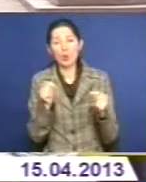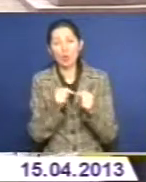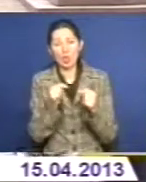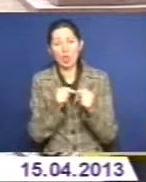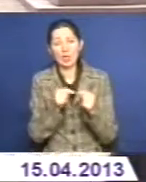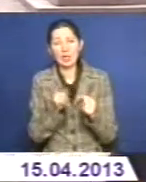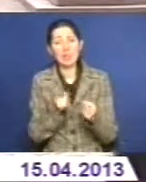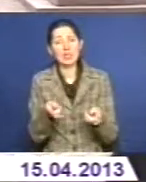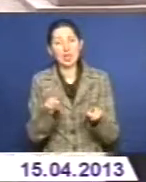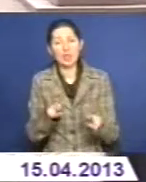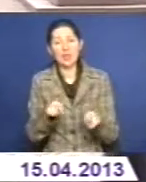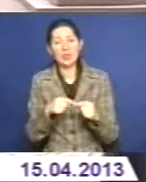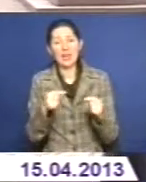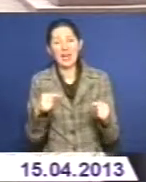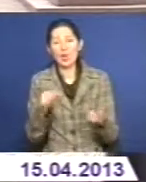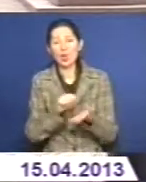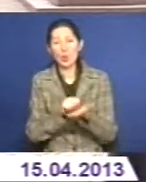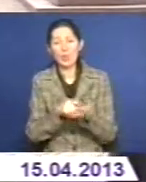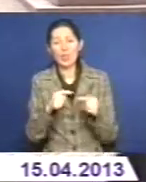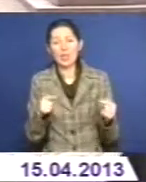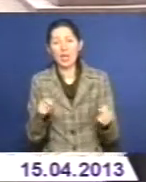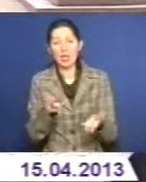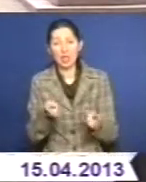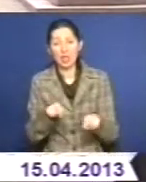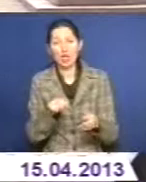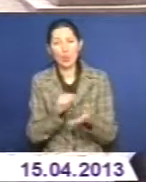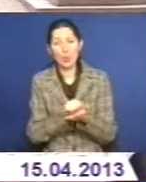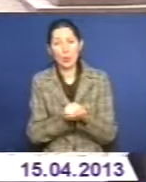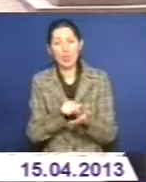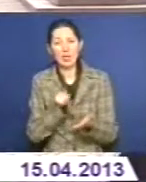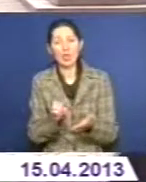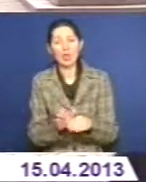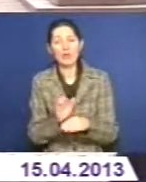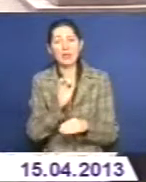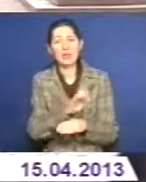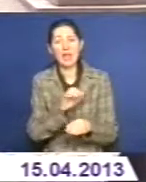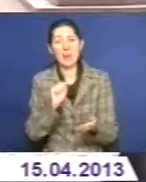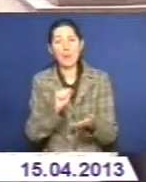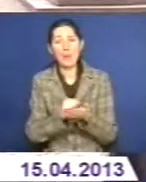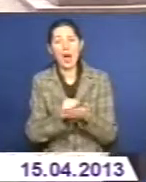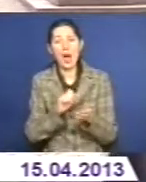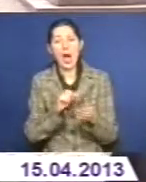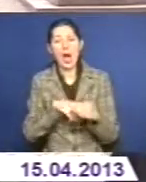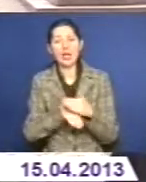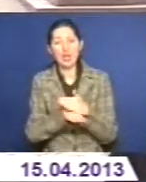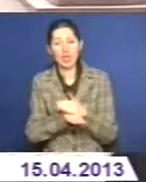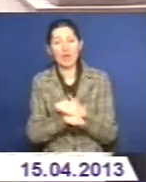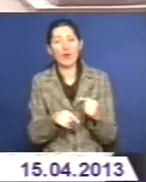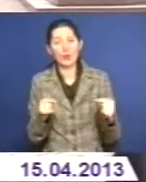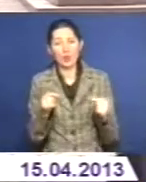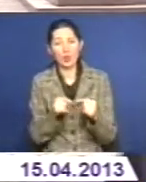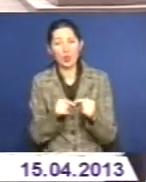залишаються документи. От. І тоді відсилаємо в архів відповідно,